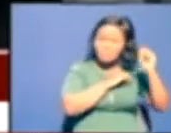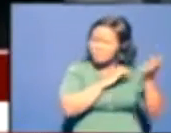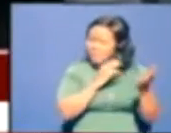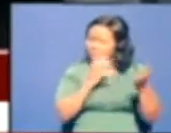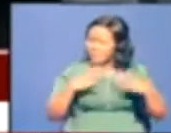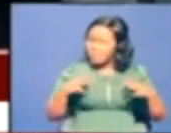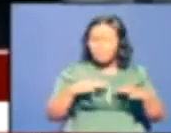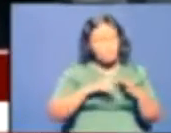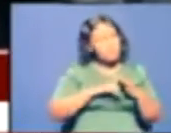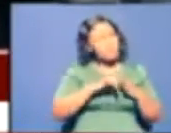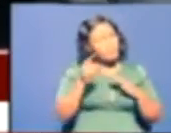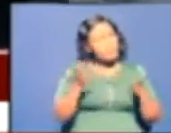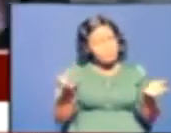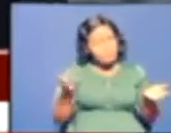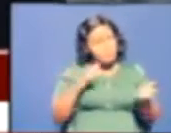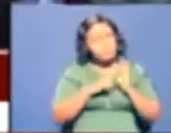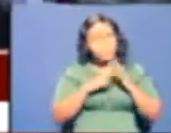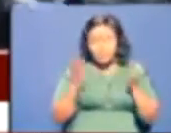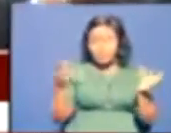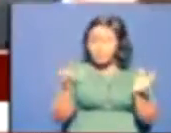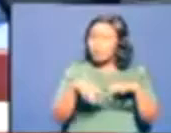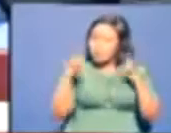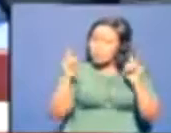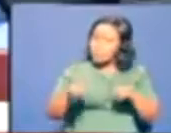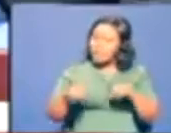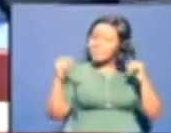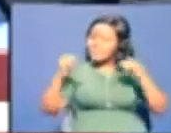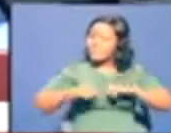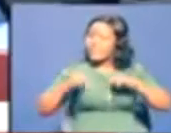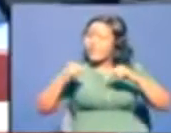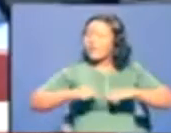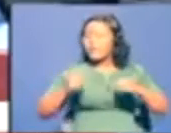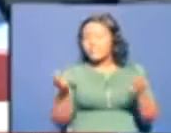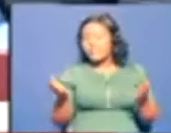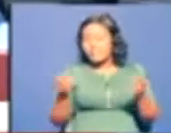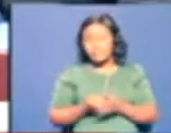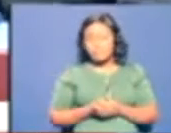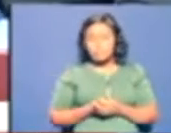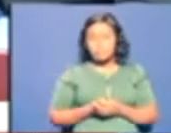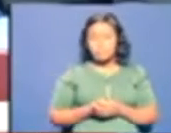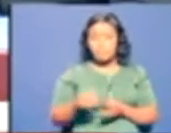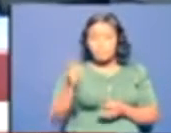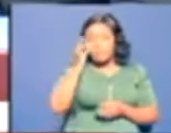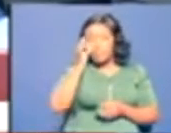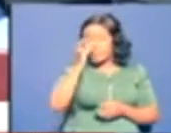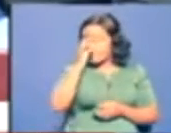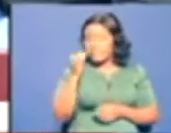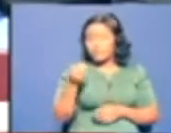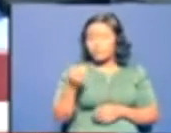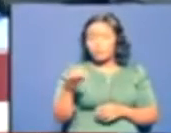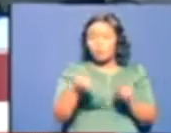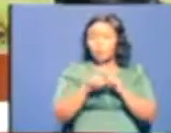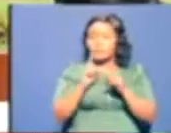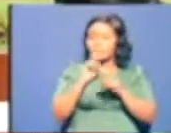So let's agree, where is the space for what? Askofu mkuu wa Nyeri Anthony Muheria amesema kanisa